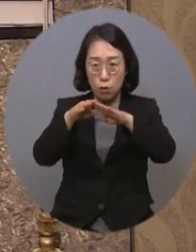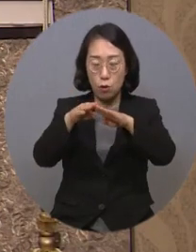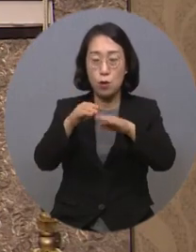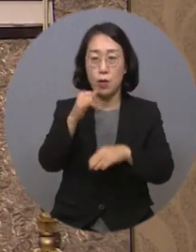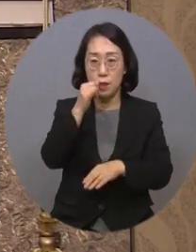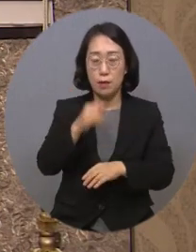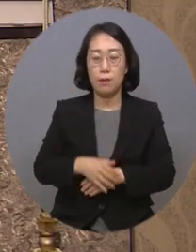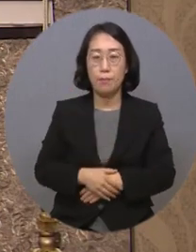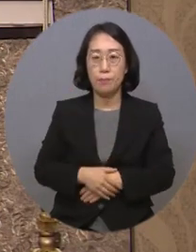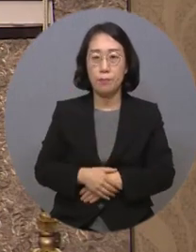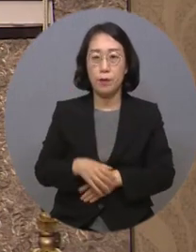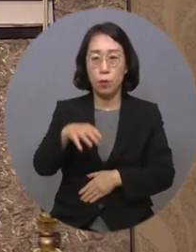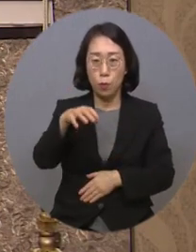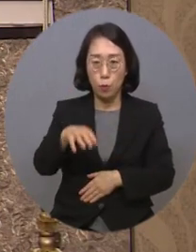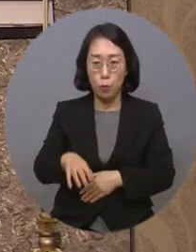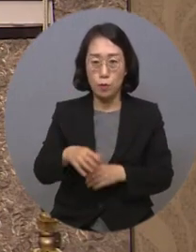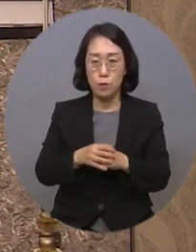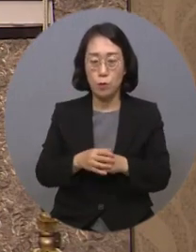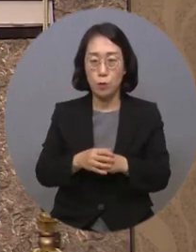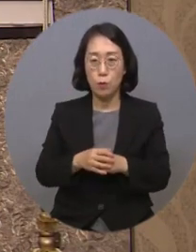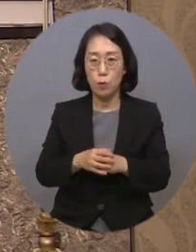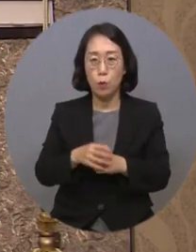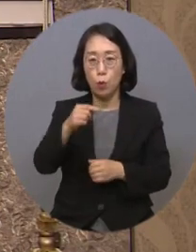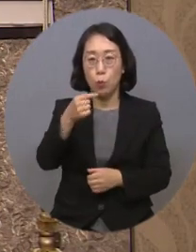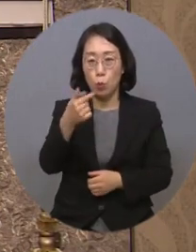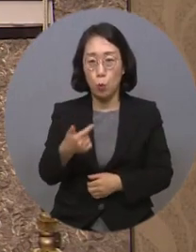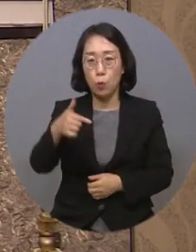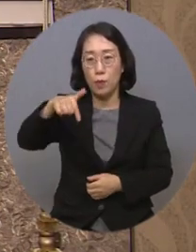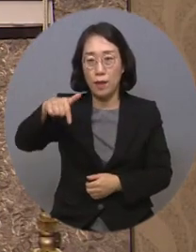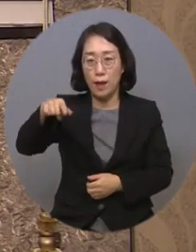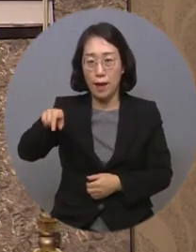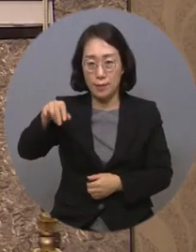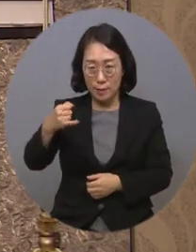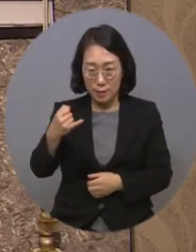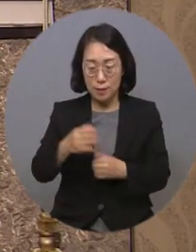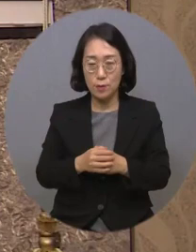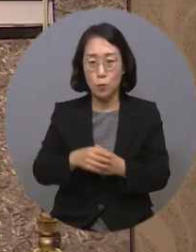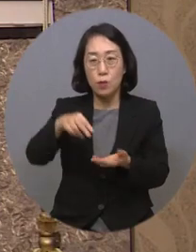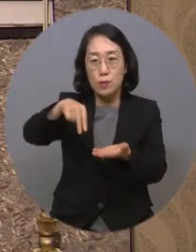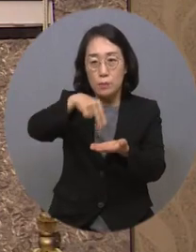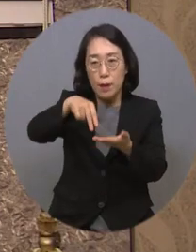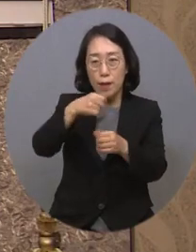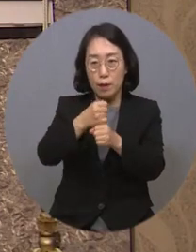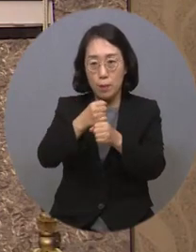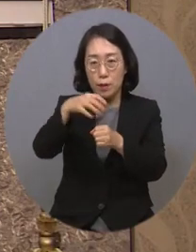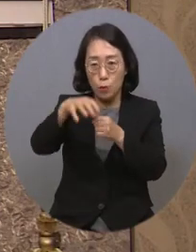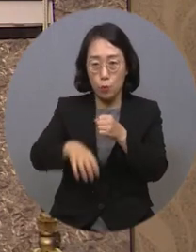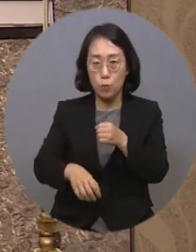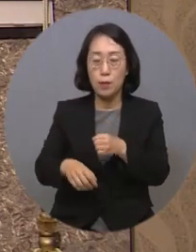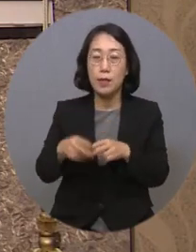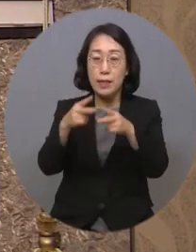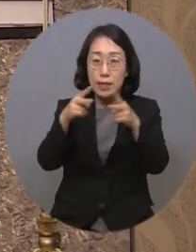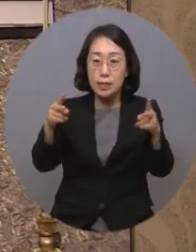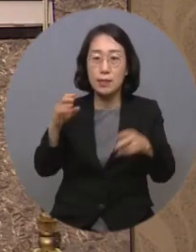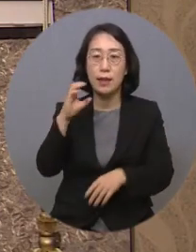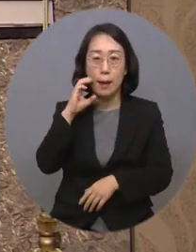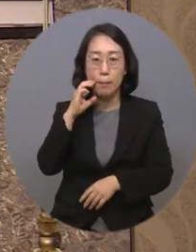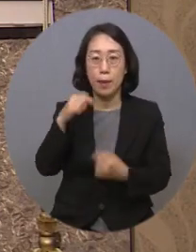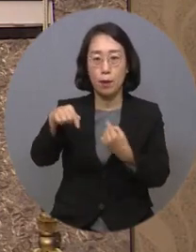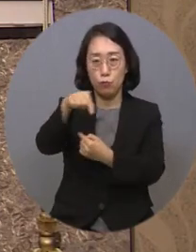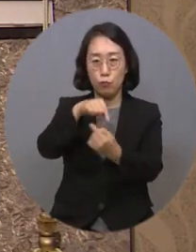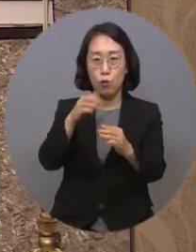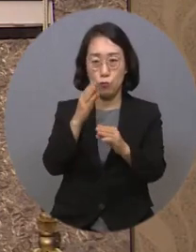있는데 거기서는 이제 수제돈가스 그리고 예. 스파게티 전문점을 하고 있고 2층에서는 그 카페를 운영하고 있어요.